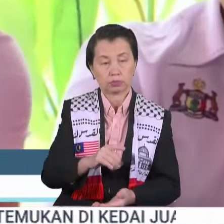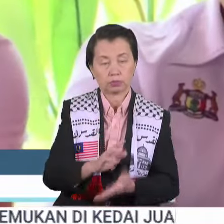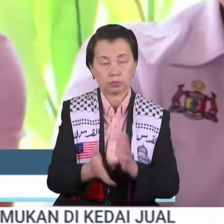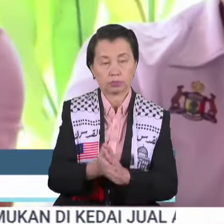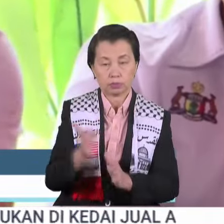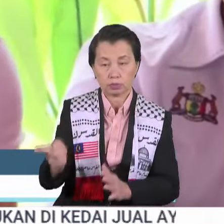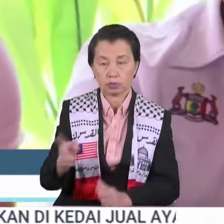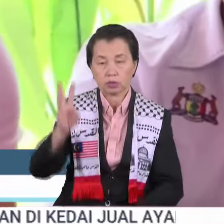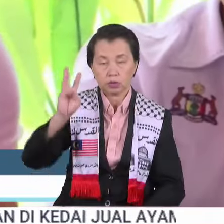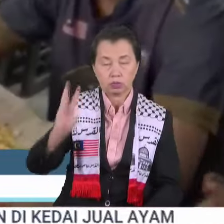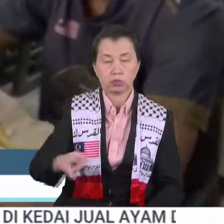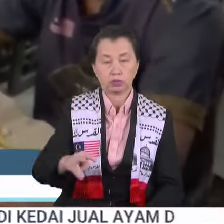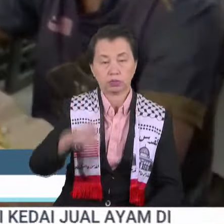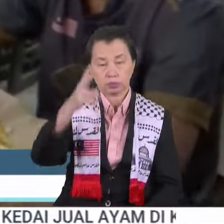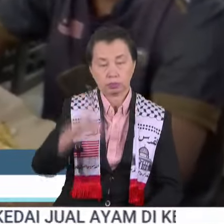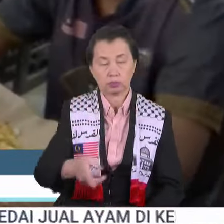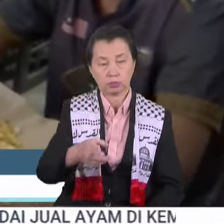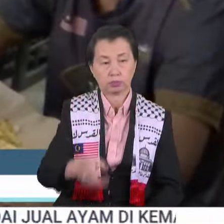dia wajib perform.